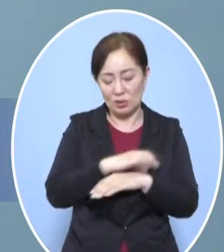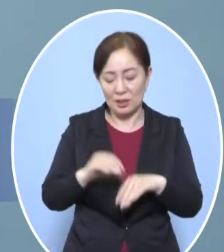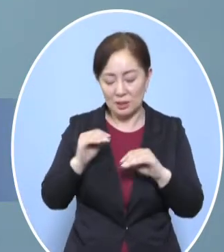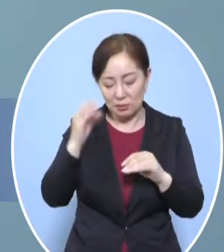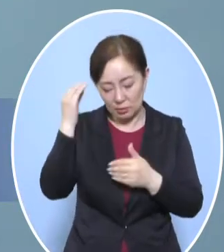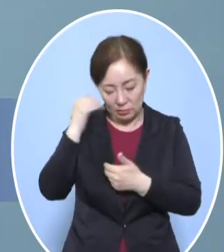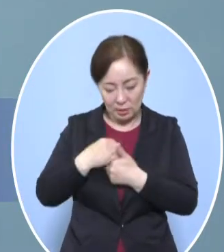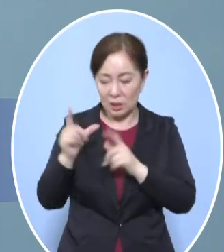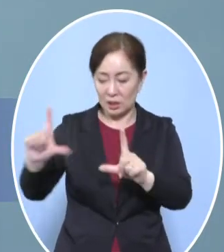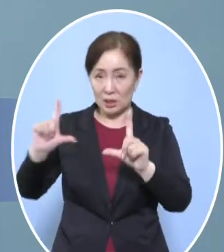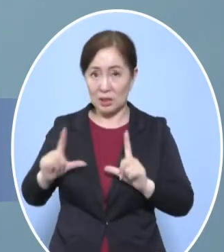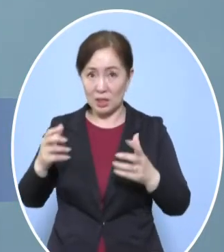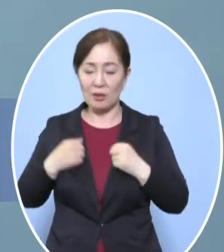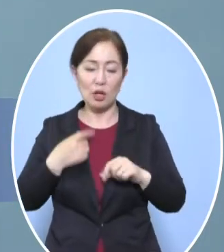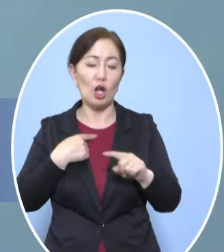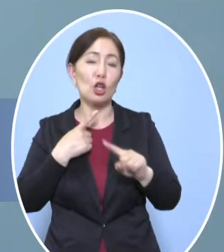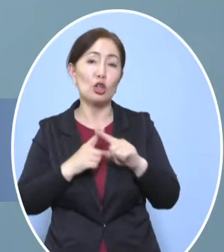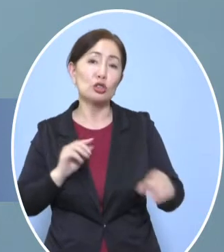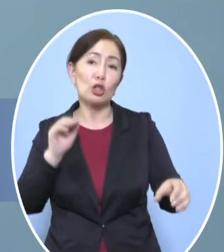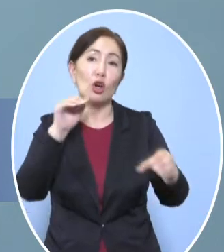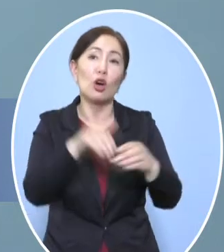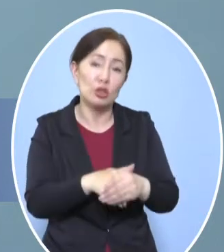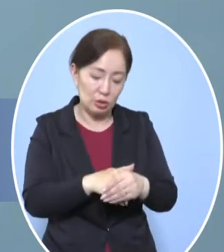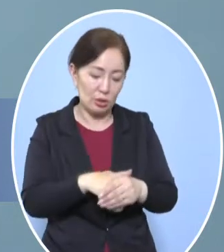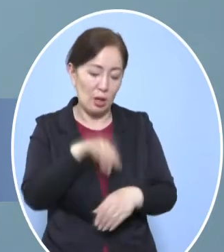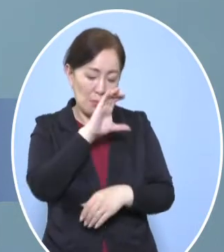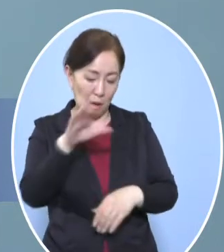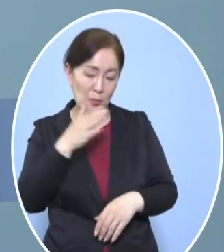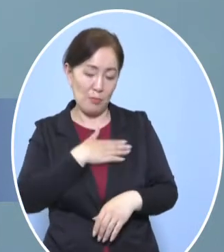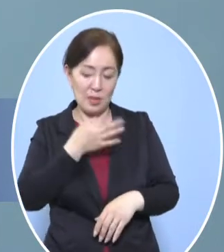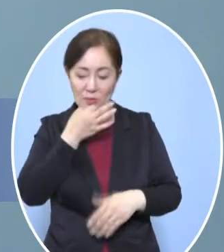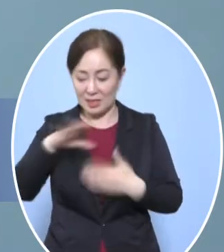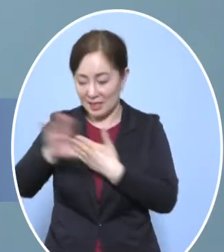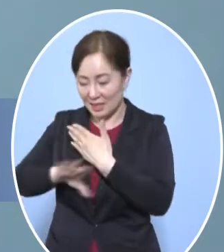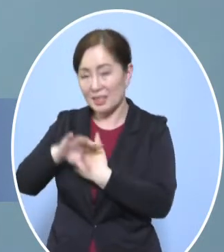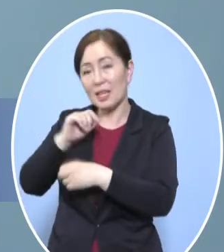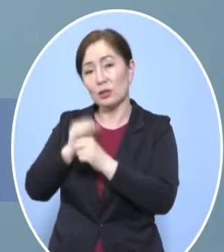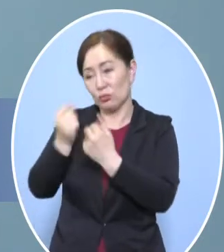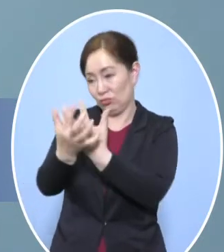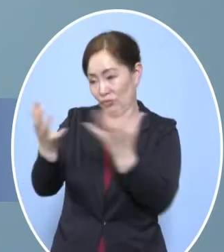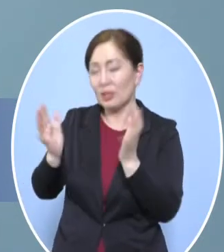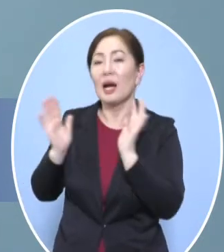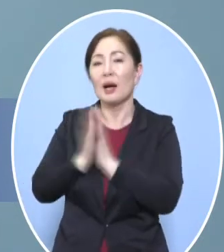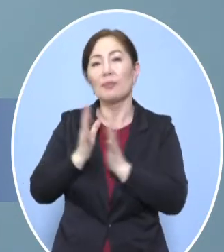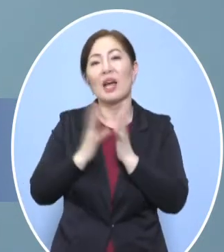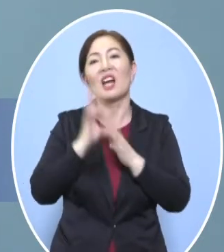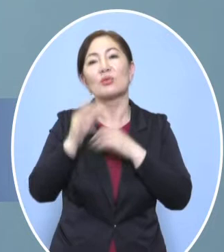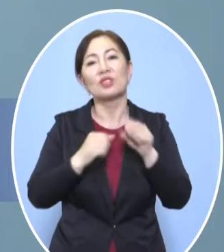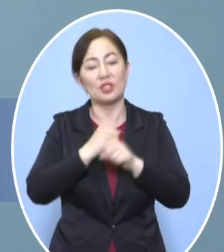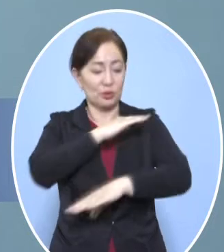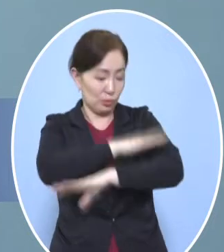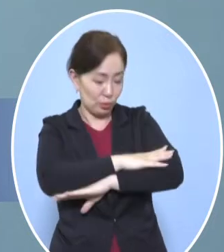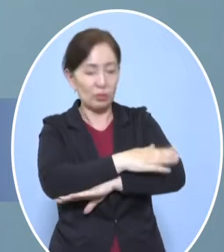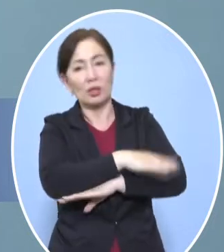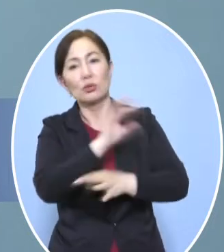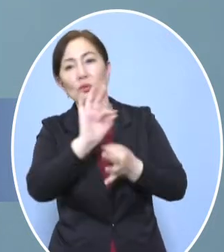багшийн сургалтанд хамрагдаад гэрчлэгээ авлаа. Одоо орон нутгад очиод байгууллагынхаа урьдсан сэргийлэх аль багштай хамтраад одоо